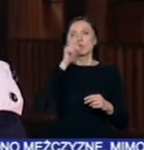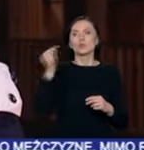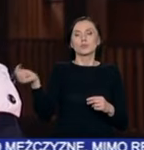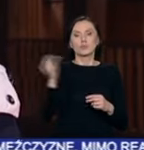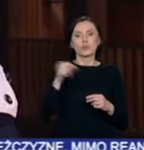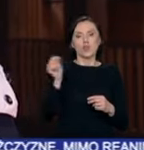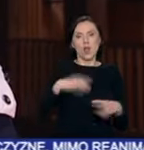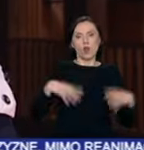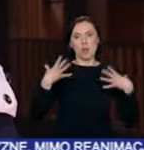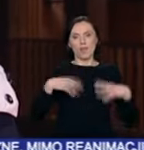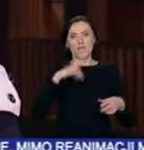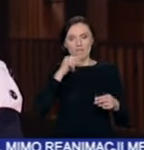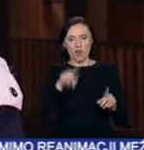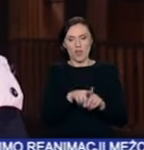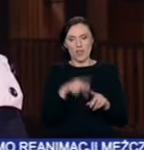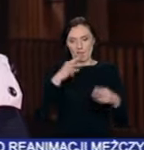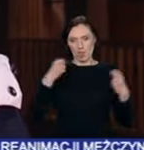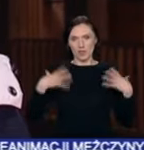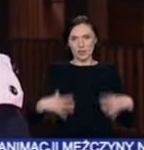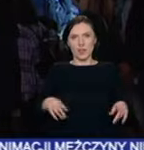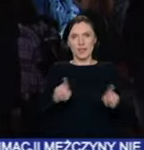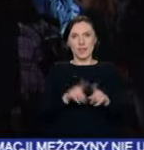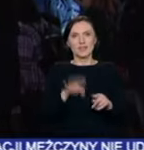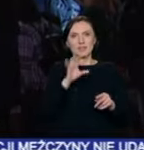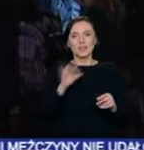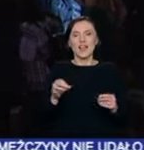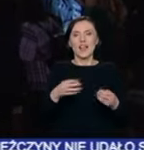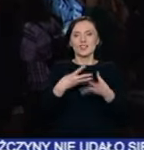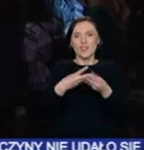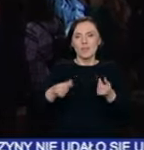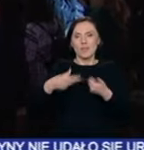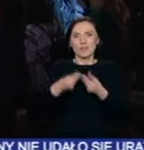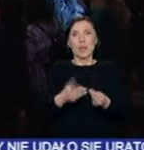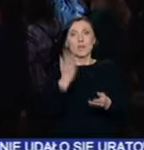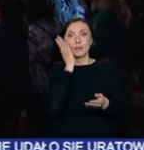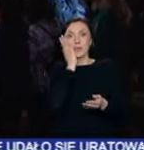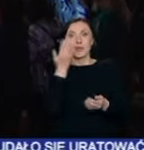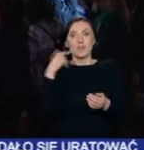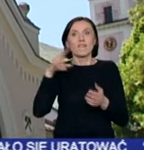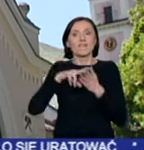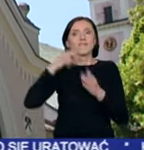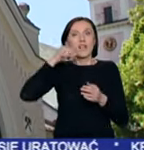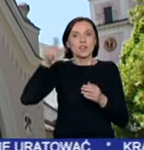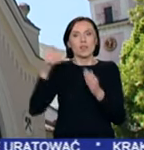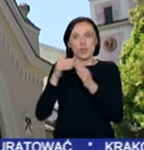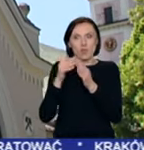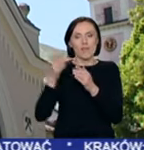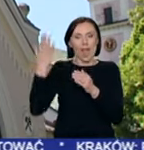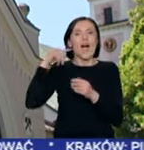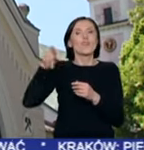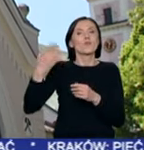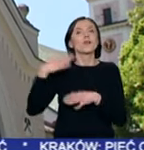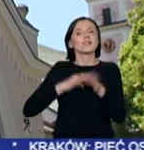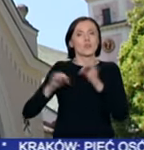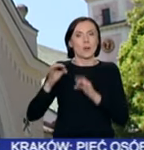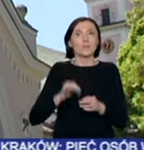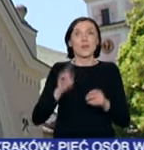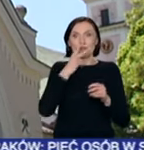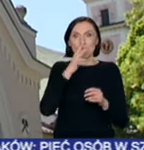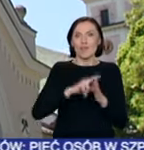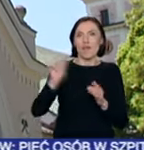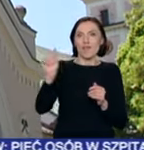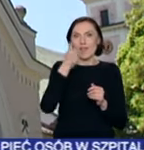w solance, a także w mule solnym. Nocowali u Wieliczan. Zajrzeć do jedynego